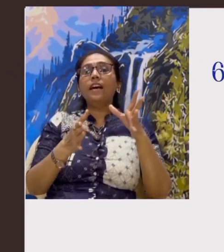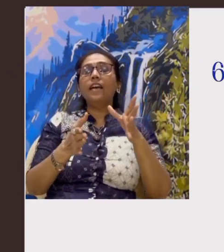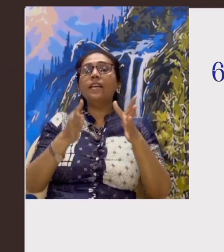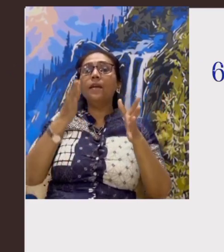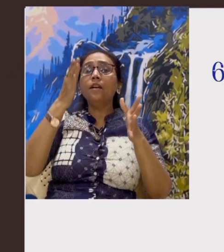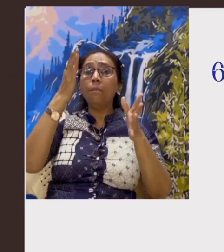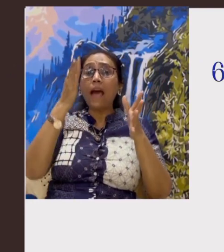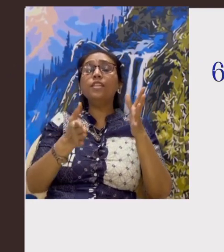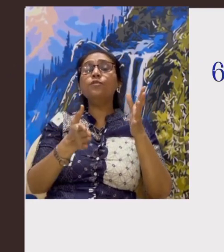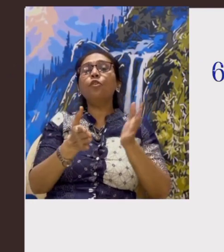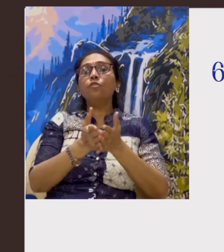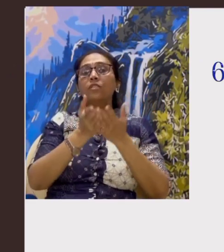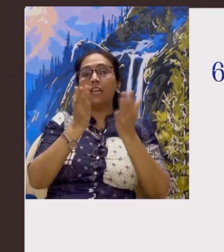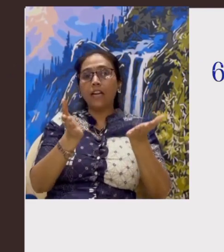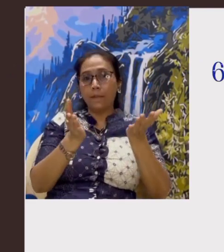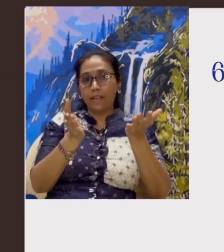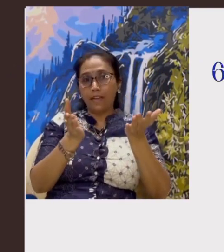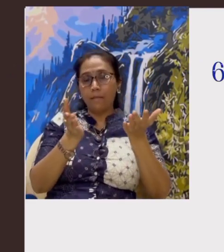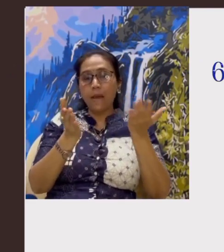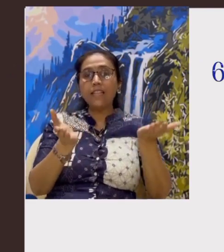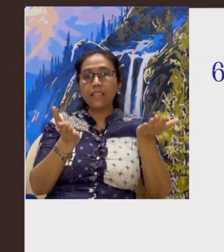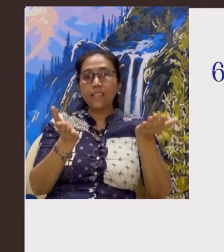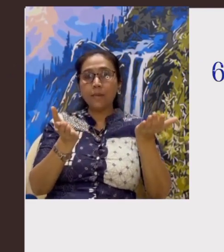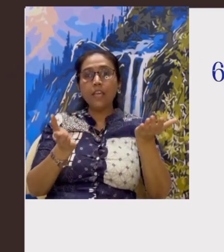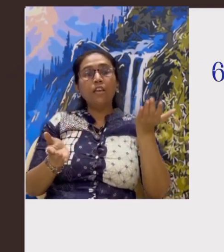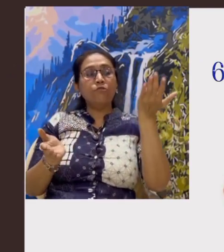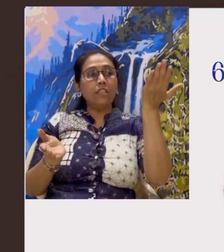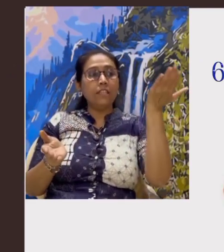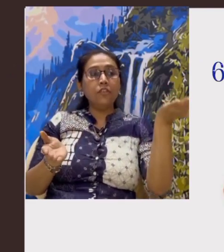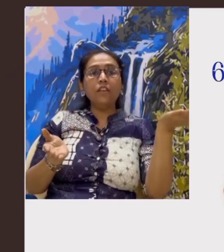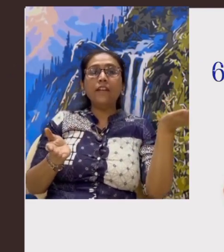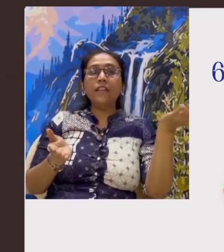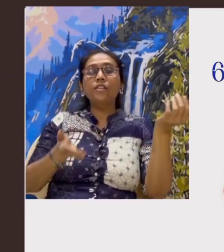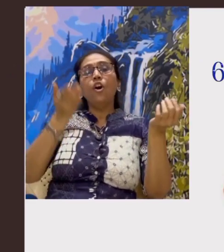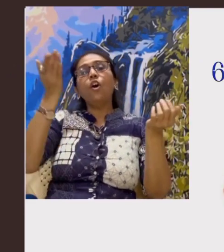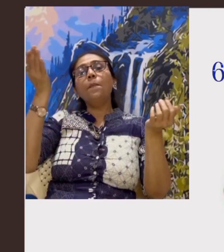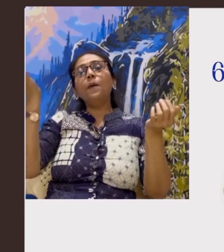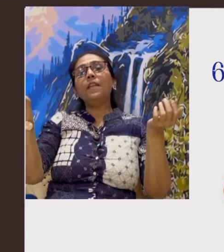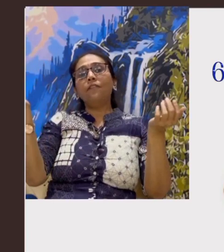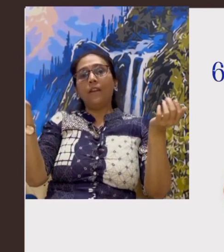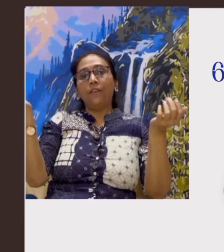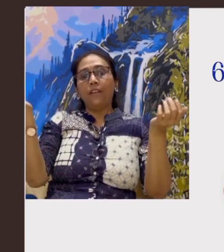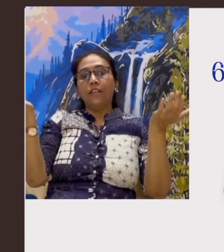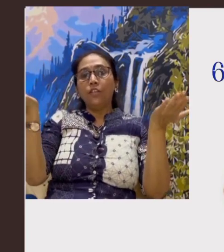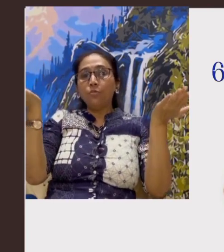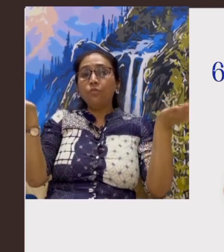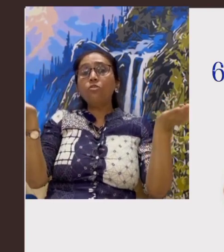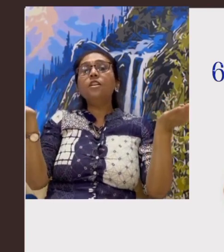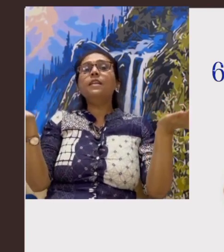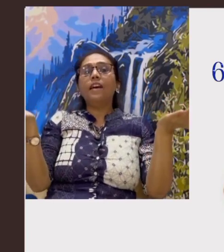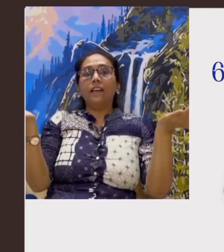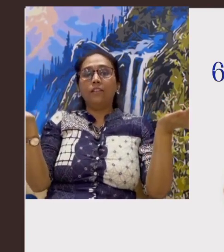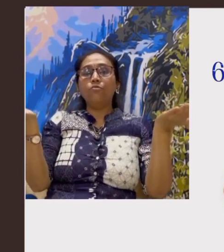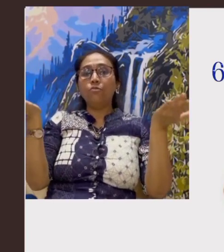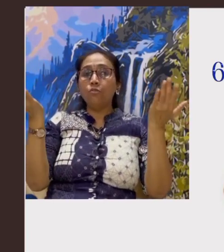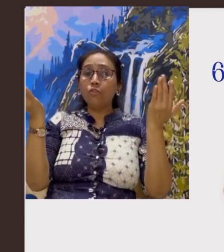किया है कि बैलेंस फॉलो करना पड़ेगा। बैलेंस किसमें? तो इंडिविजुअल राइट्स और पब्लिक वेलफेयर, ये दोनों को हमें